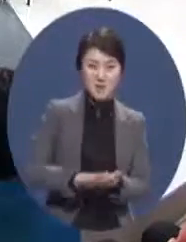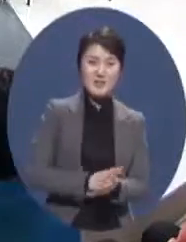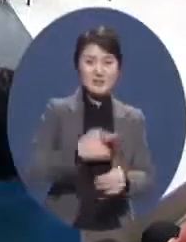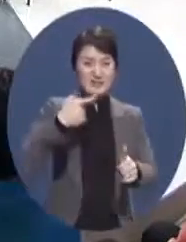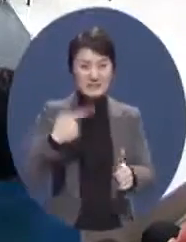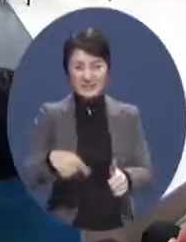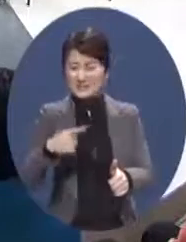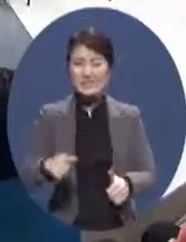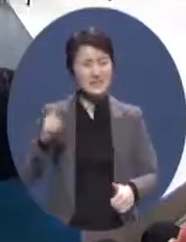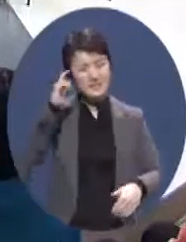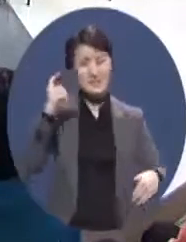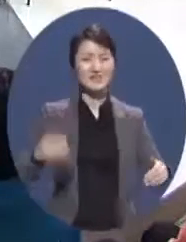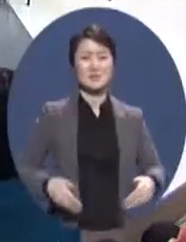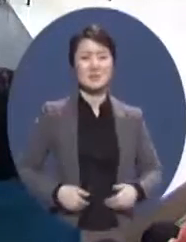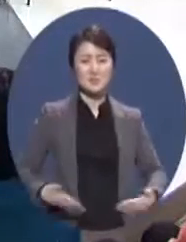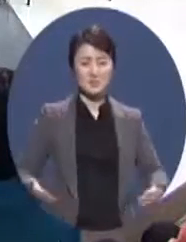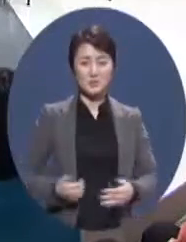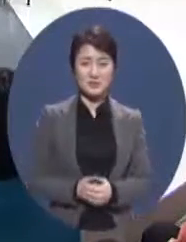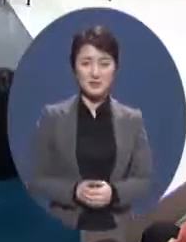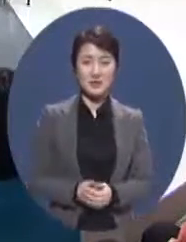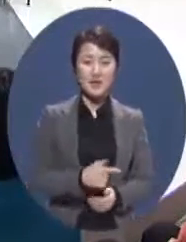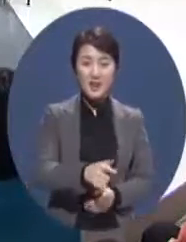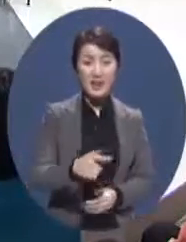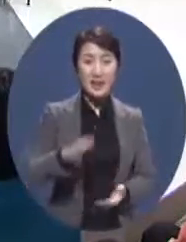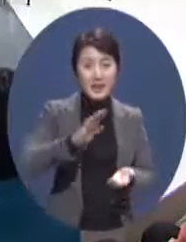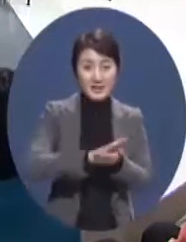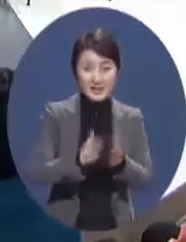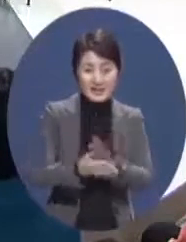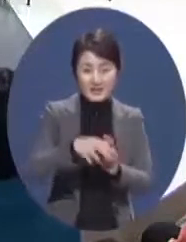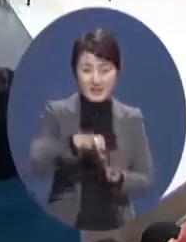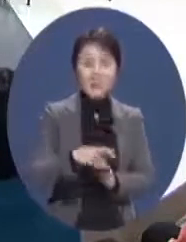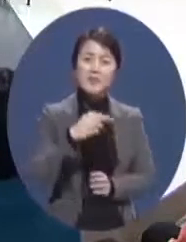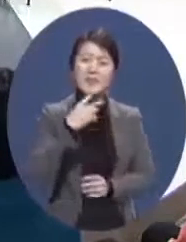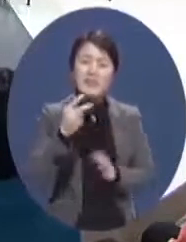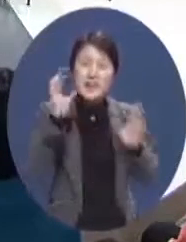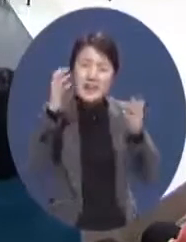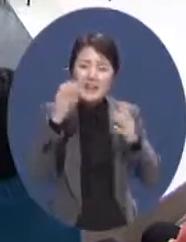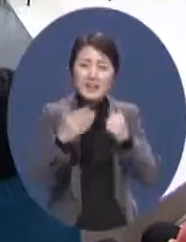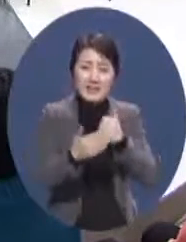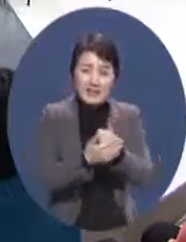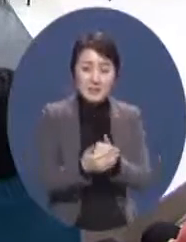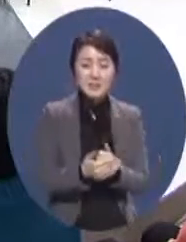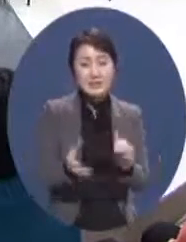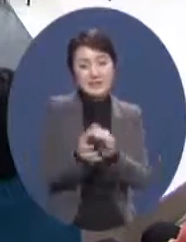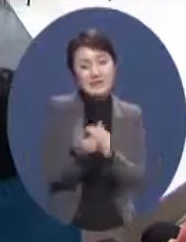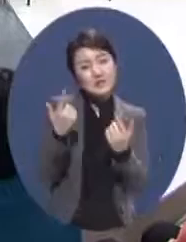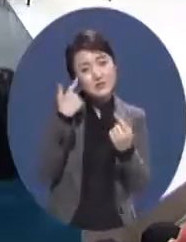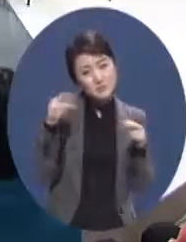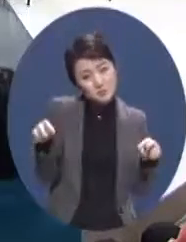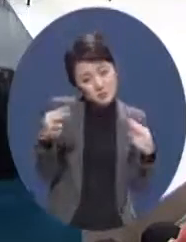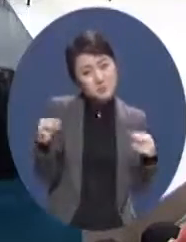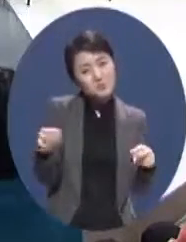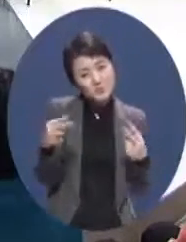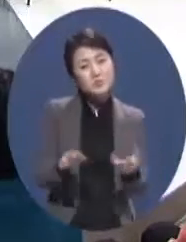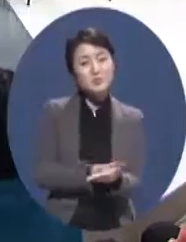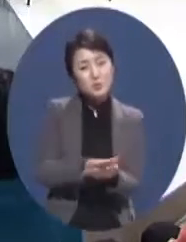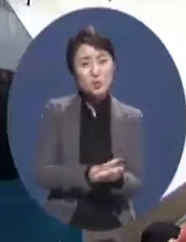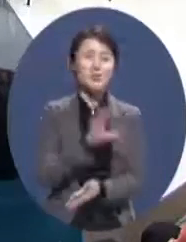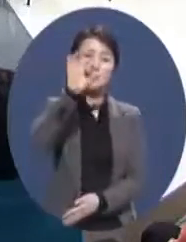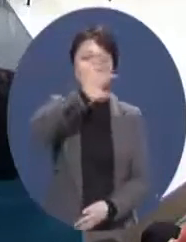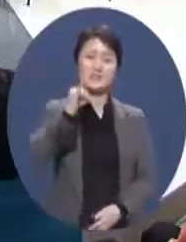상관없어요. 안 보는 것 같아도요. 또래가 있으면 이렇게 옆눈질에서 봐요. 그러니까 집에서 혼자서 계속 책장 넘기고 있는